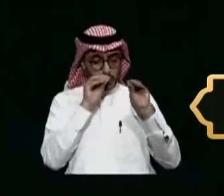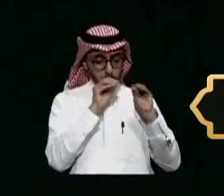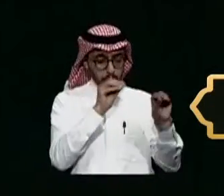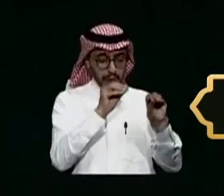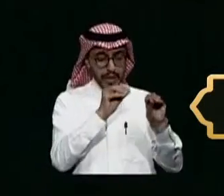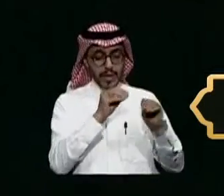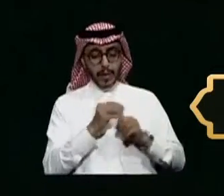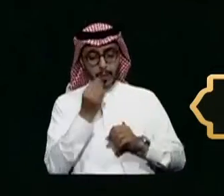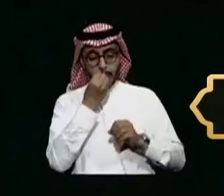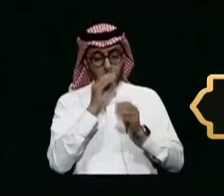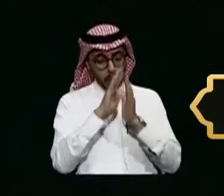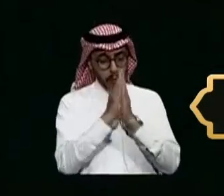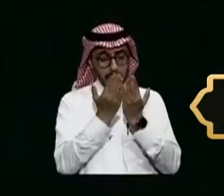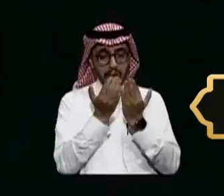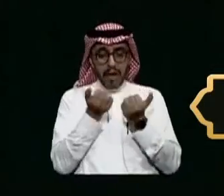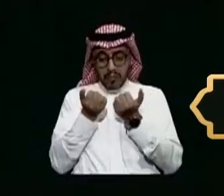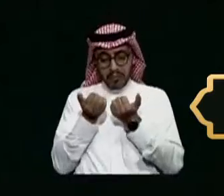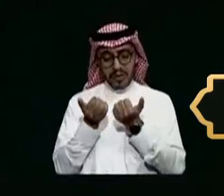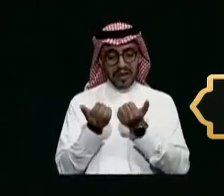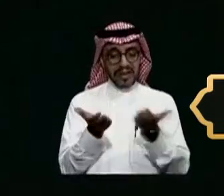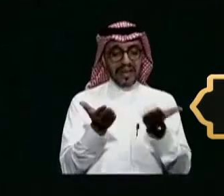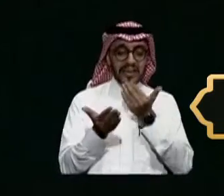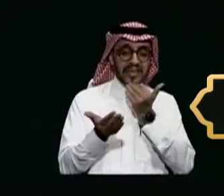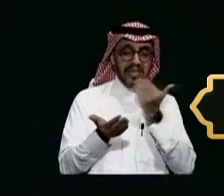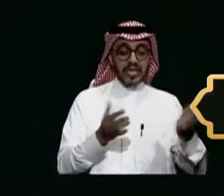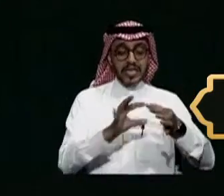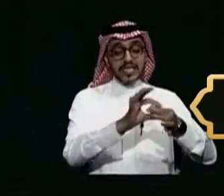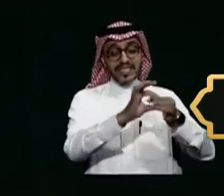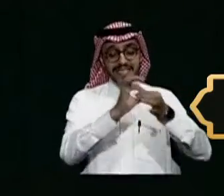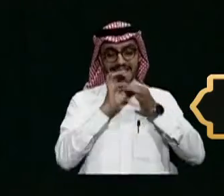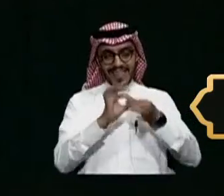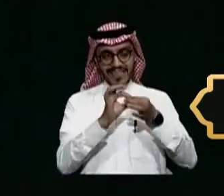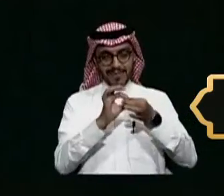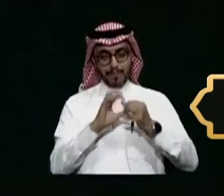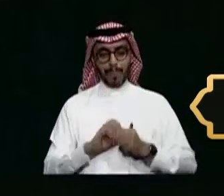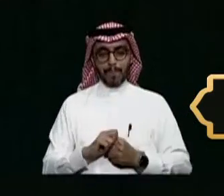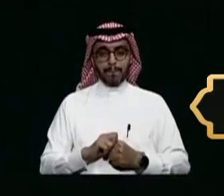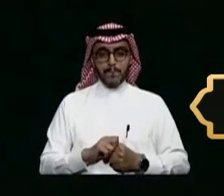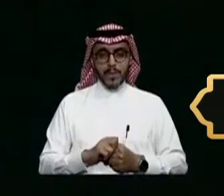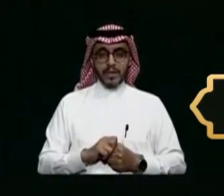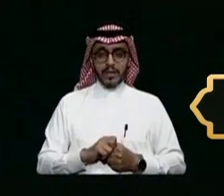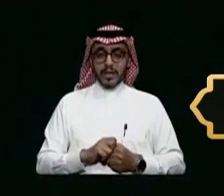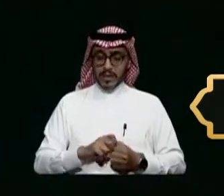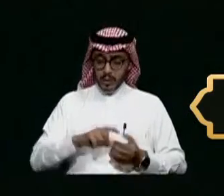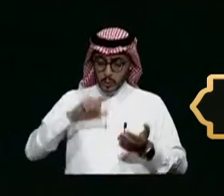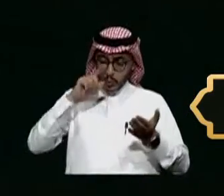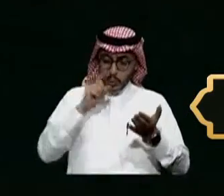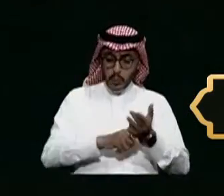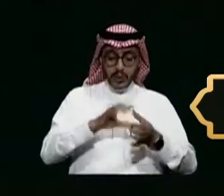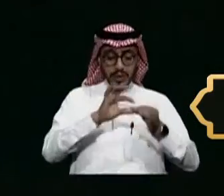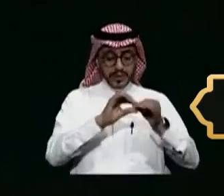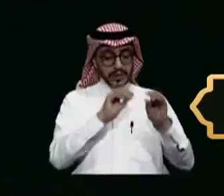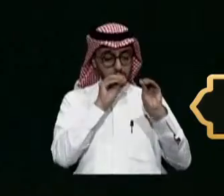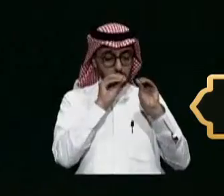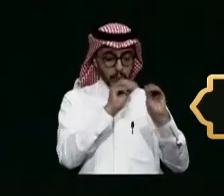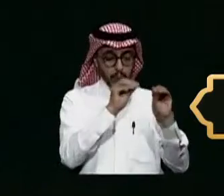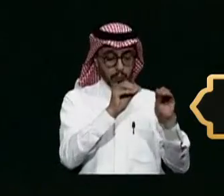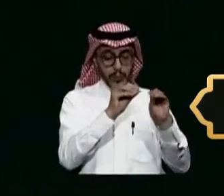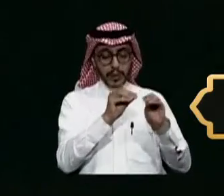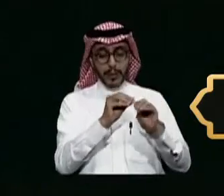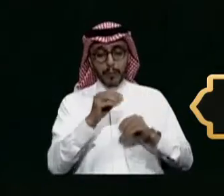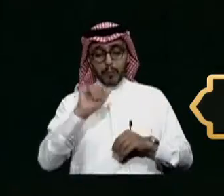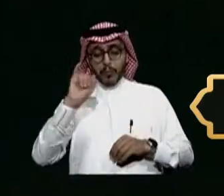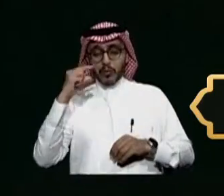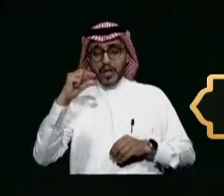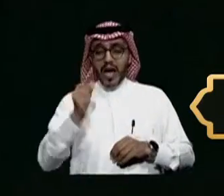القرانيه والجود بالخير من وثيق صله ذلك ان هذه المدارسه كما قال بعض